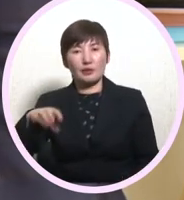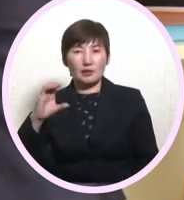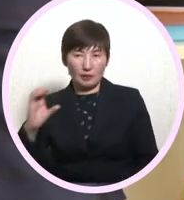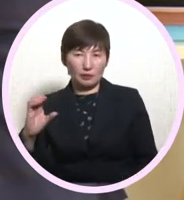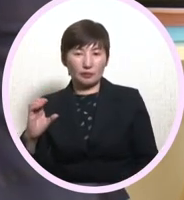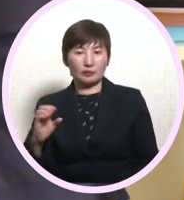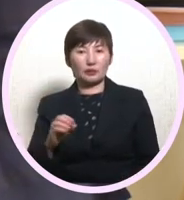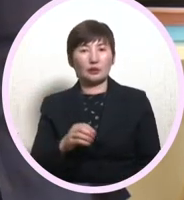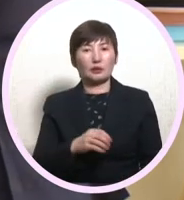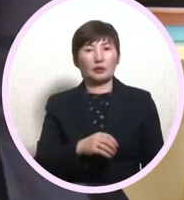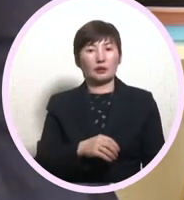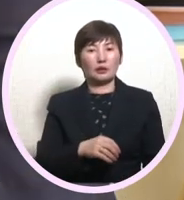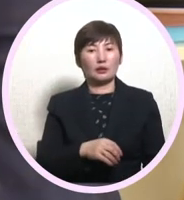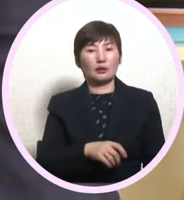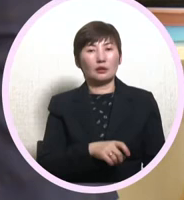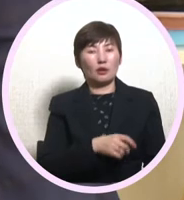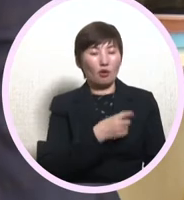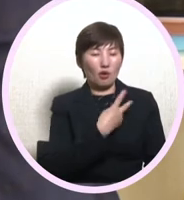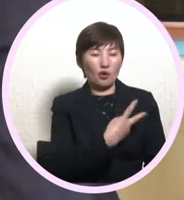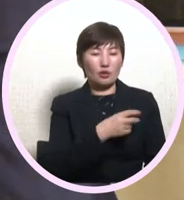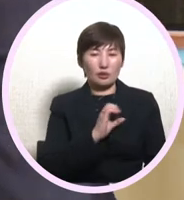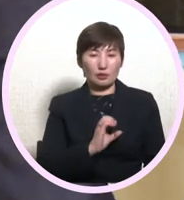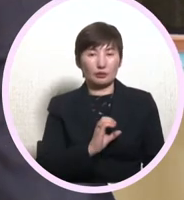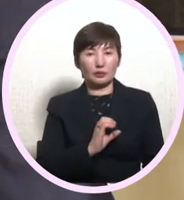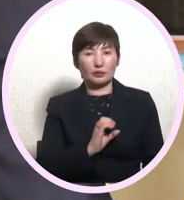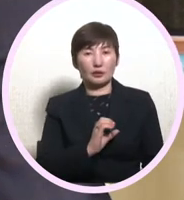байна. За хугацааны завсрыг авах зүйл 2 секундээс